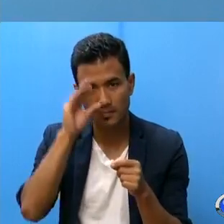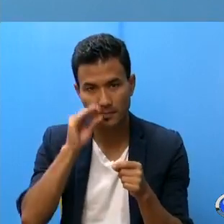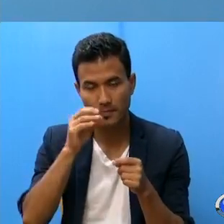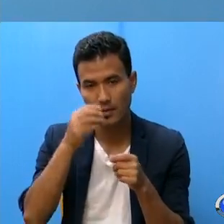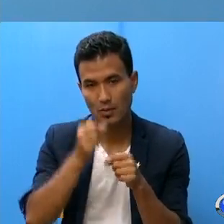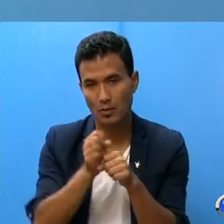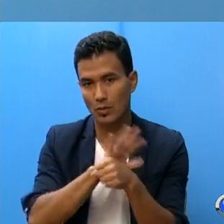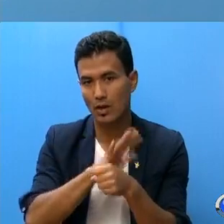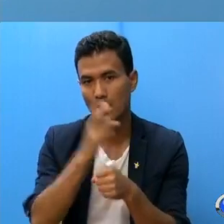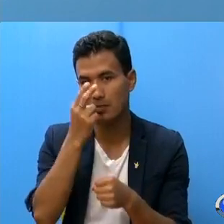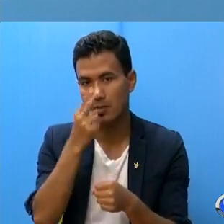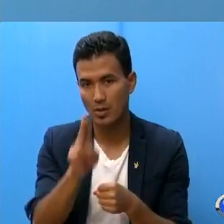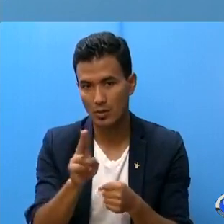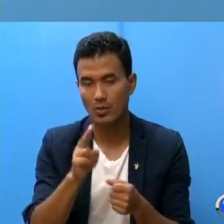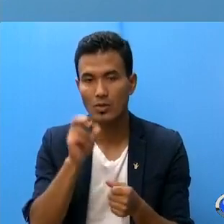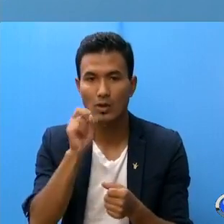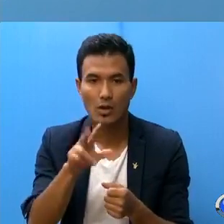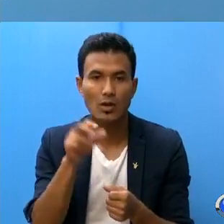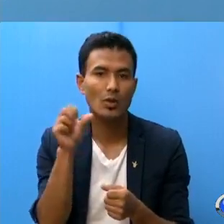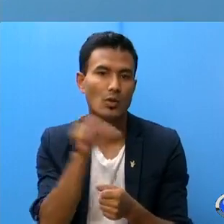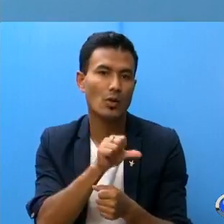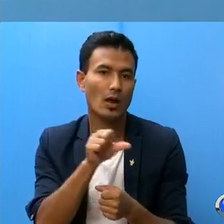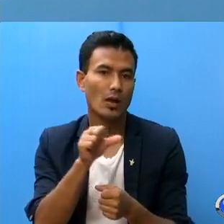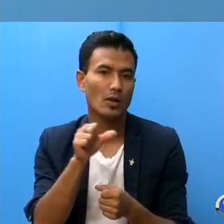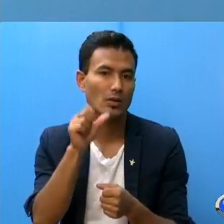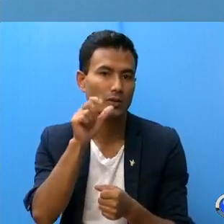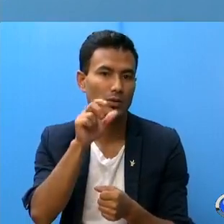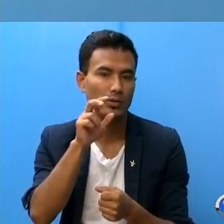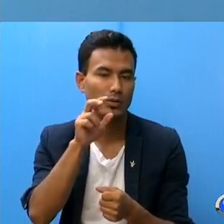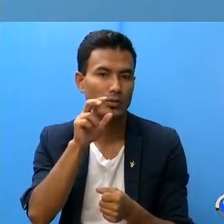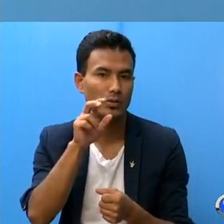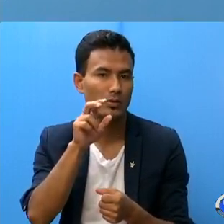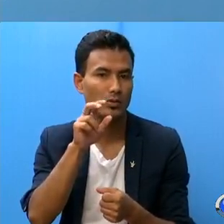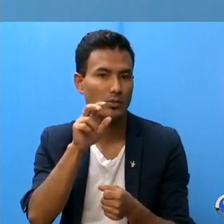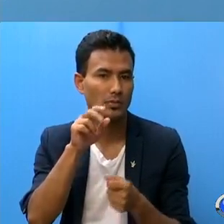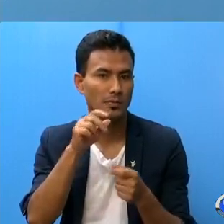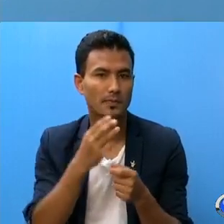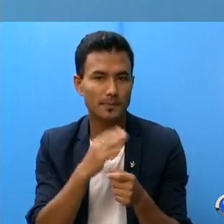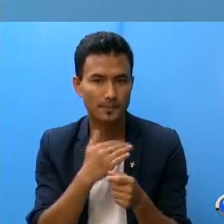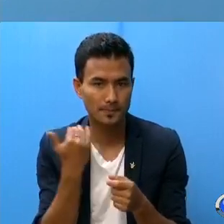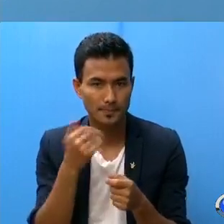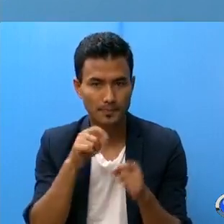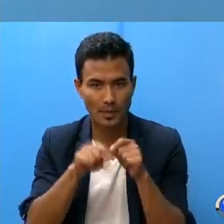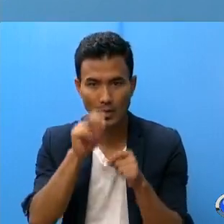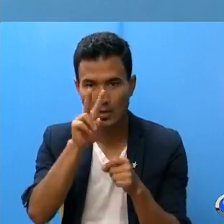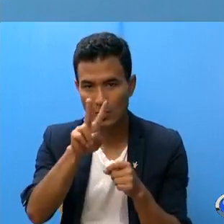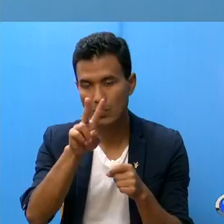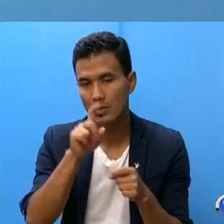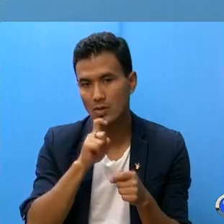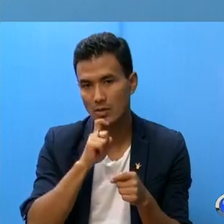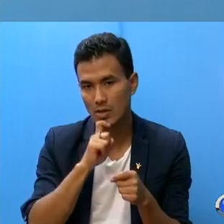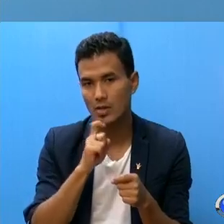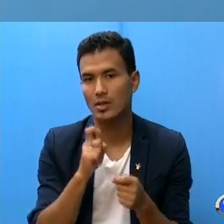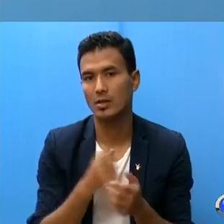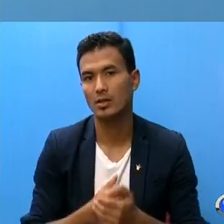कोरोना पुष्टी भायेको तरह वहां को सत्ततर साल असार दुई गते नई